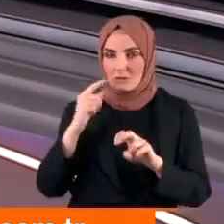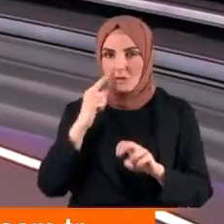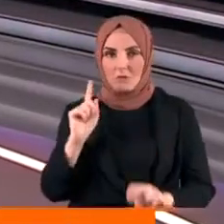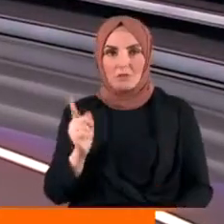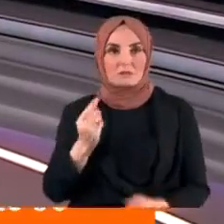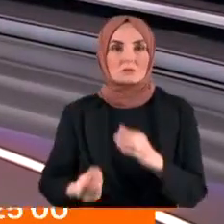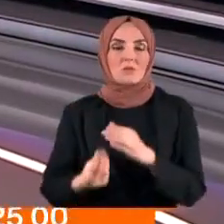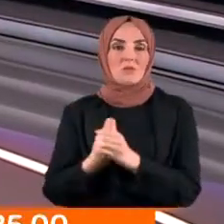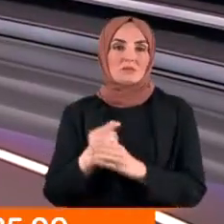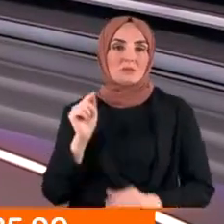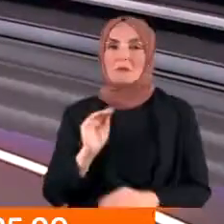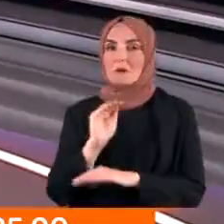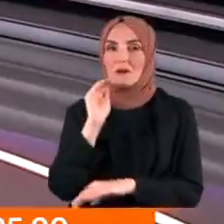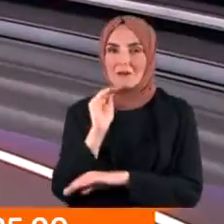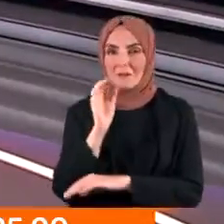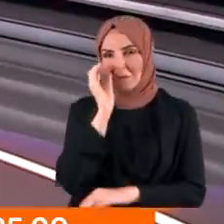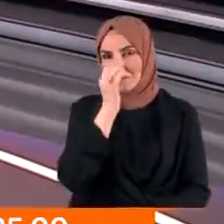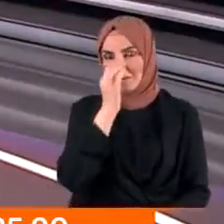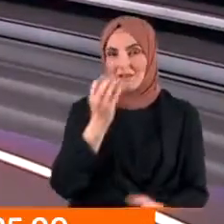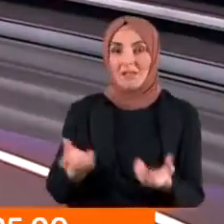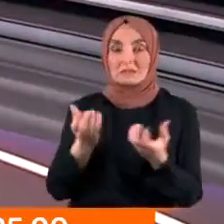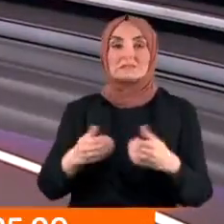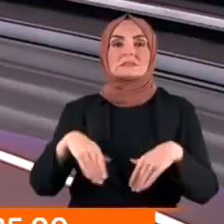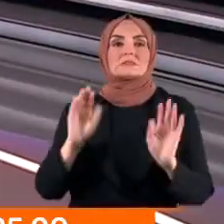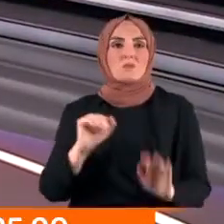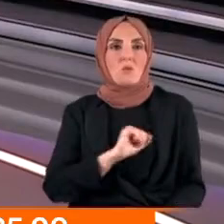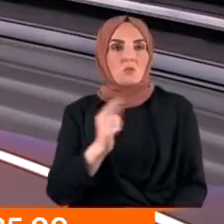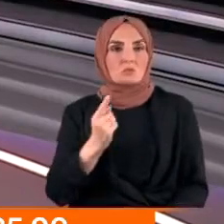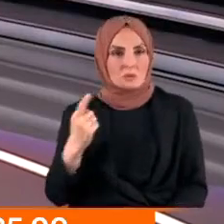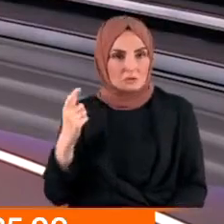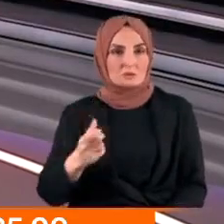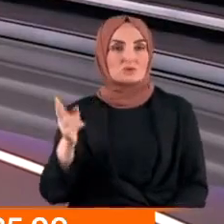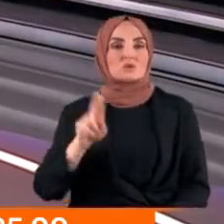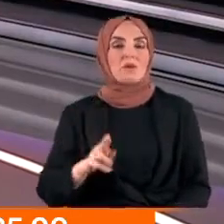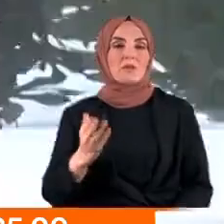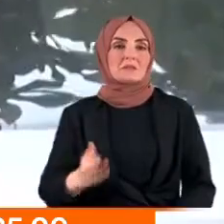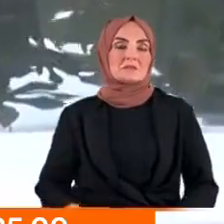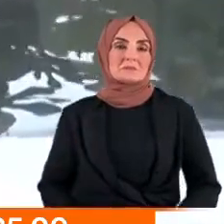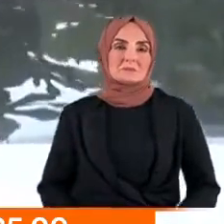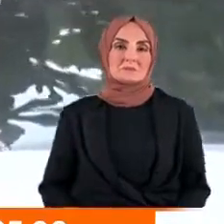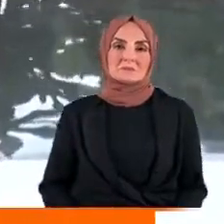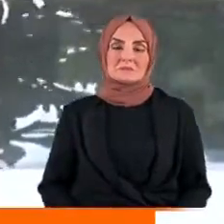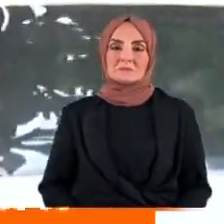Yaşananların basit bir yangın değil, korkunç bir cinayet olduğu ortaya çıktı.